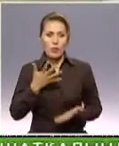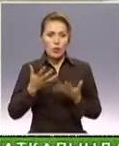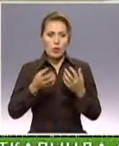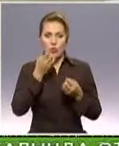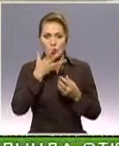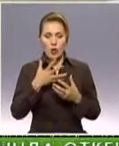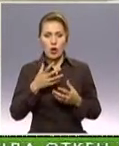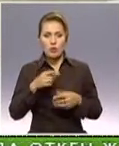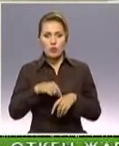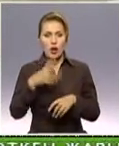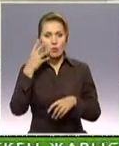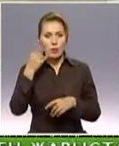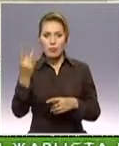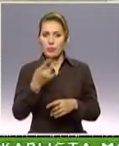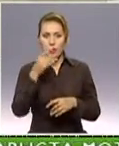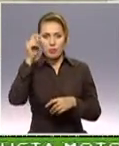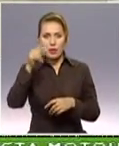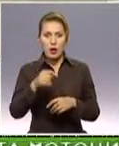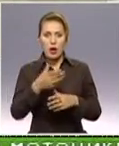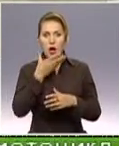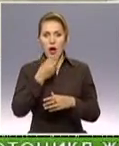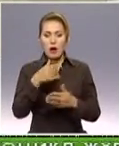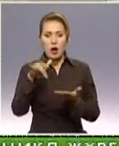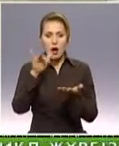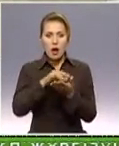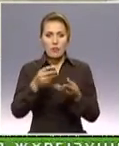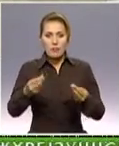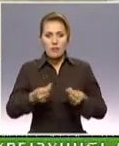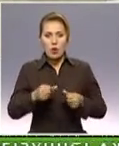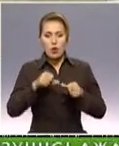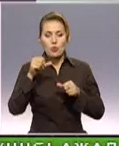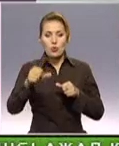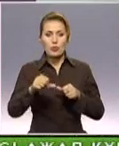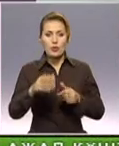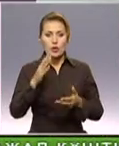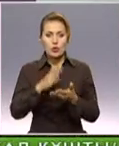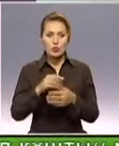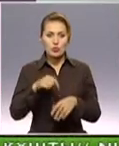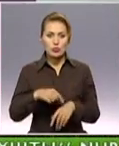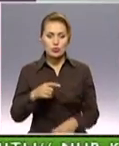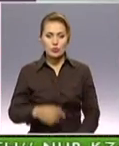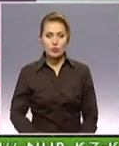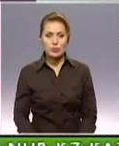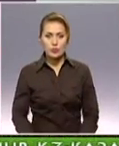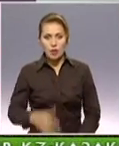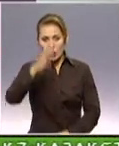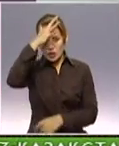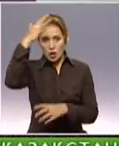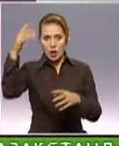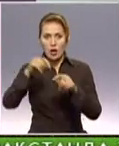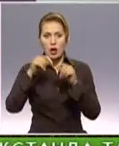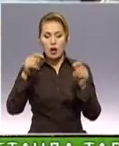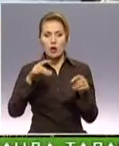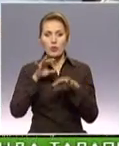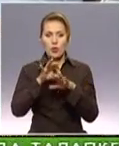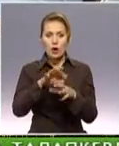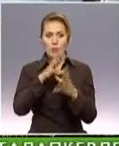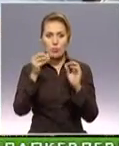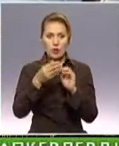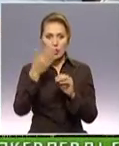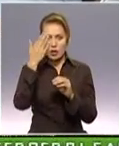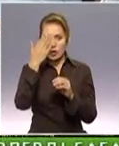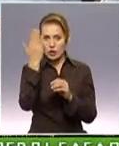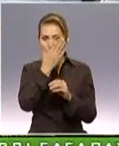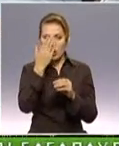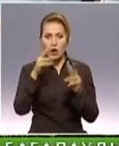Алматыға біз алғаш рет келіп отырмыз. Әсем қаладан алған әсеріміз ерекше. Ашық аспан астында өткен шараның бұл жолғы тақырыбы